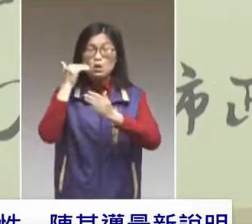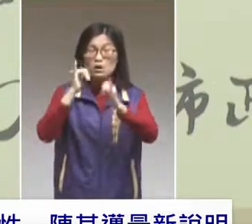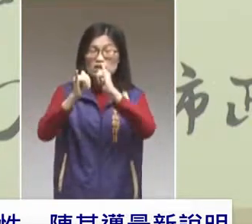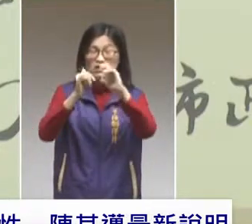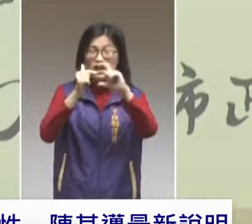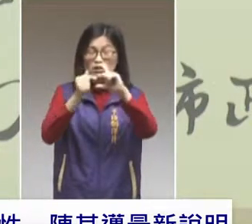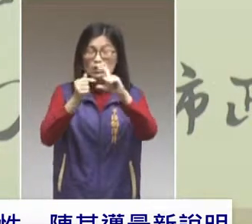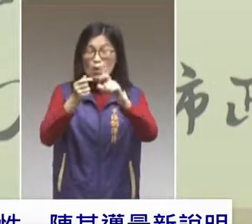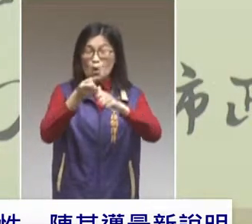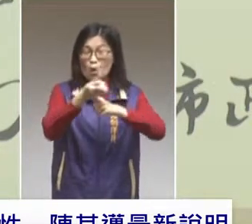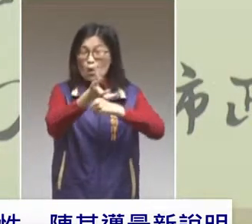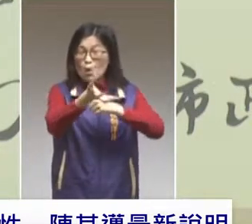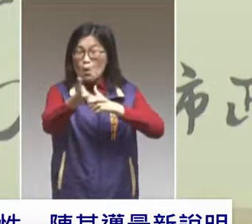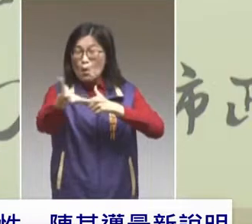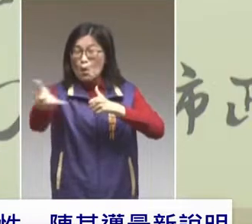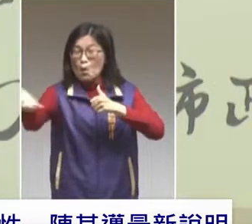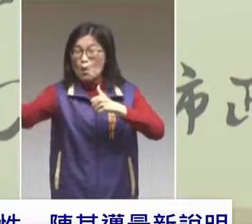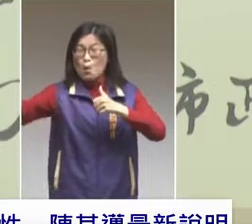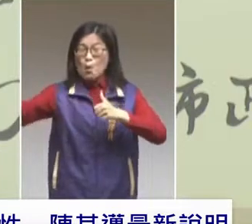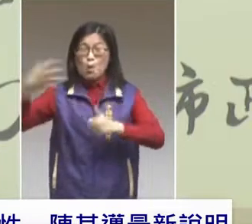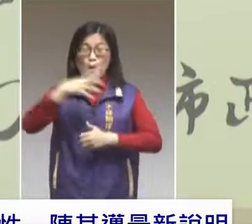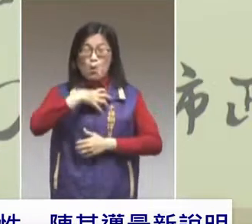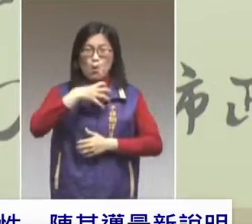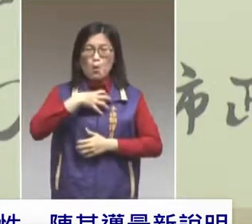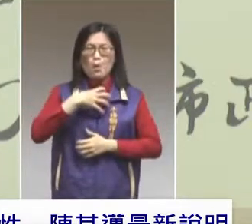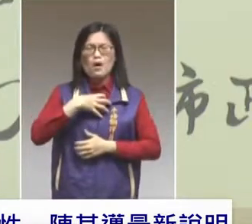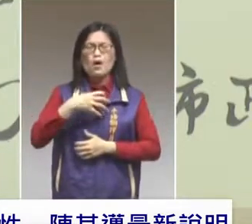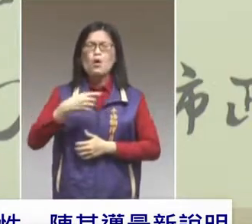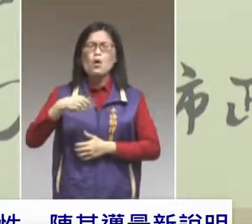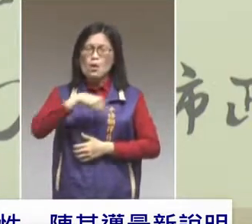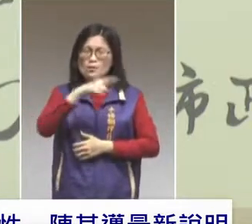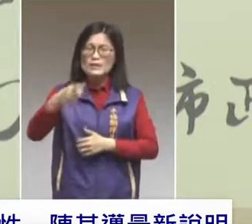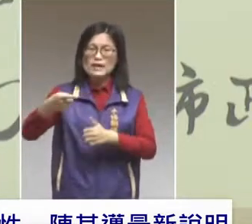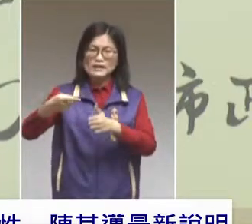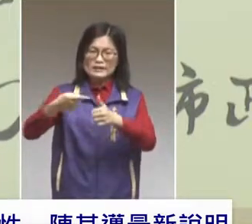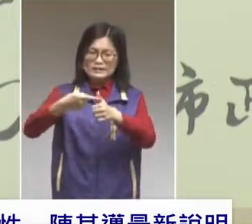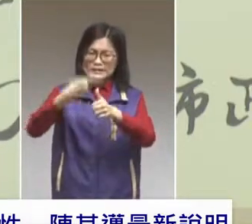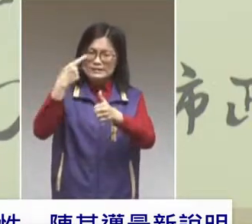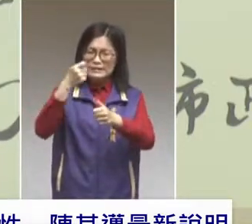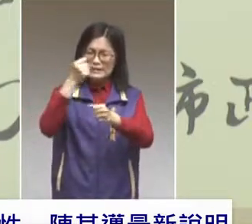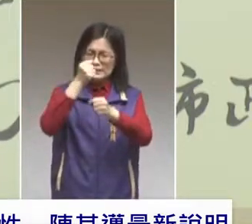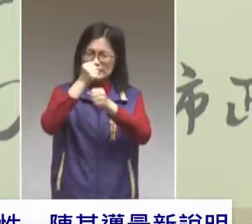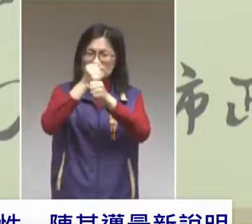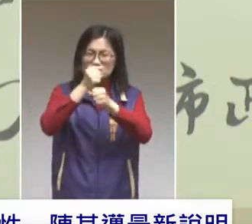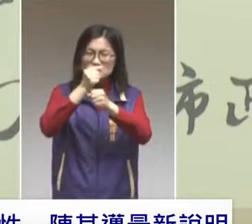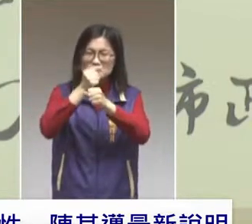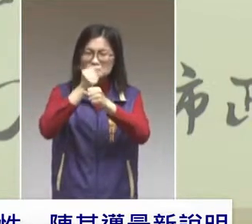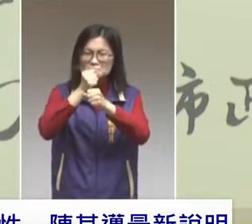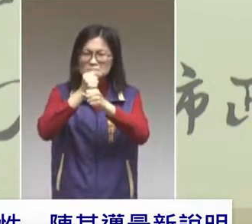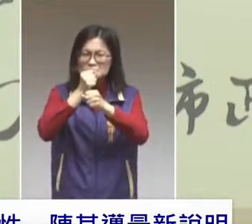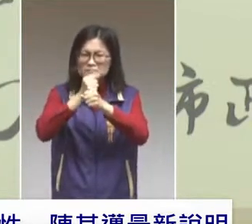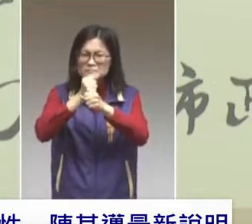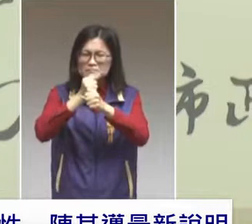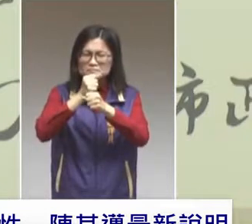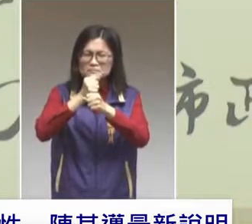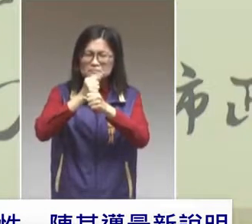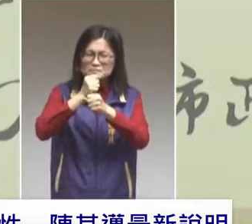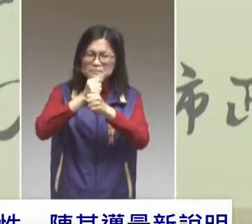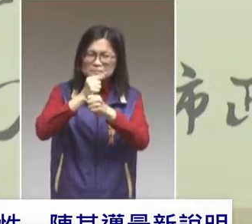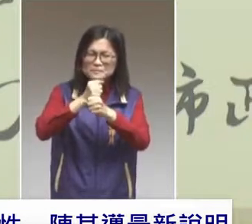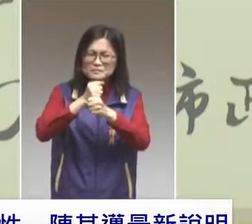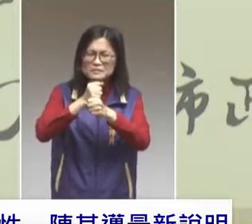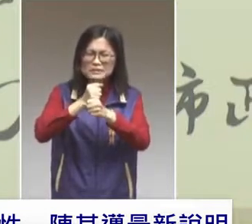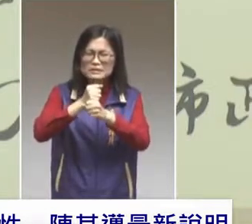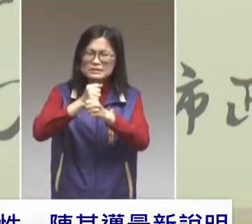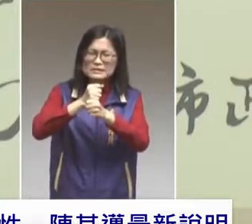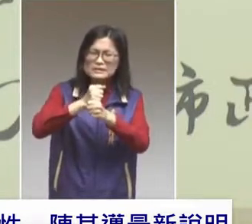未来面对这种社区化流感化的 Omicron 的病毒的感染，这个我们要先做好这个